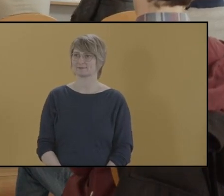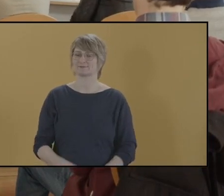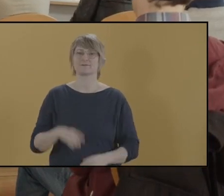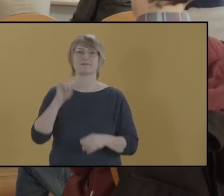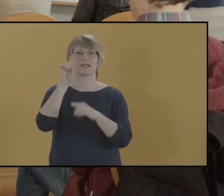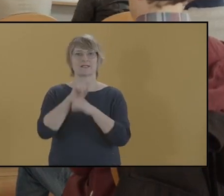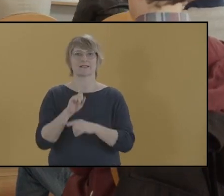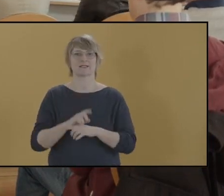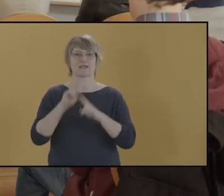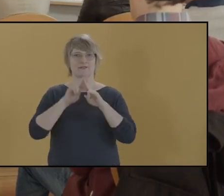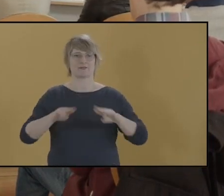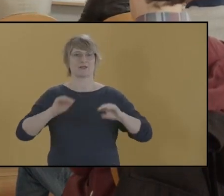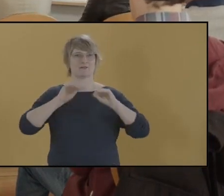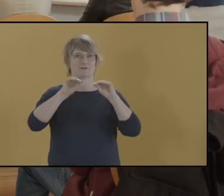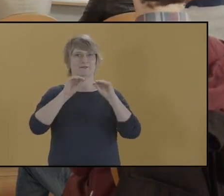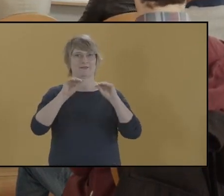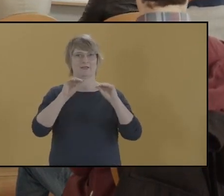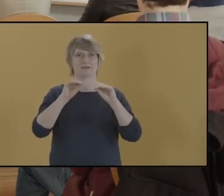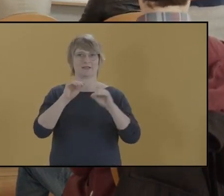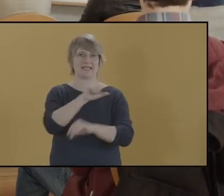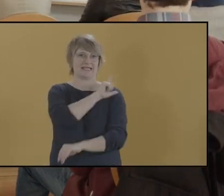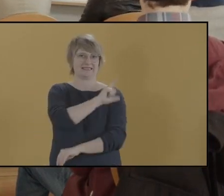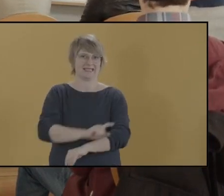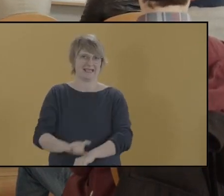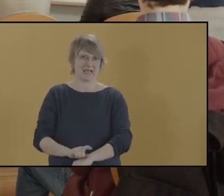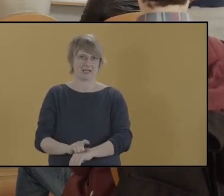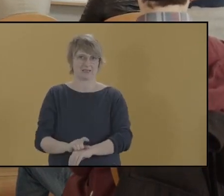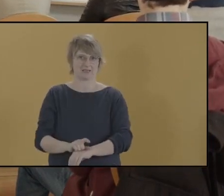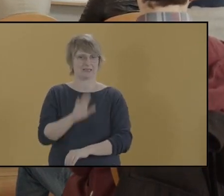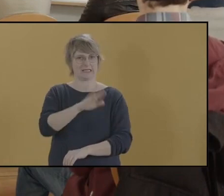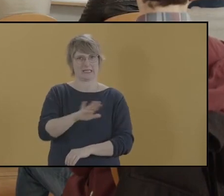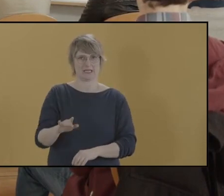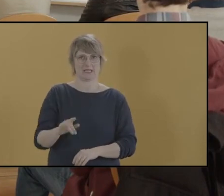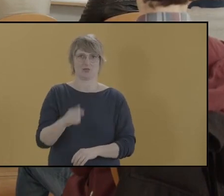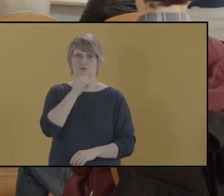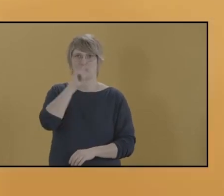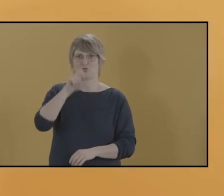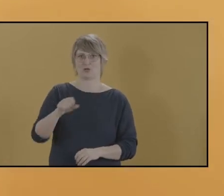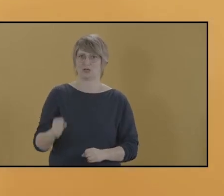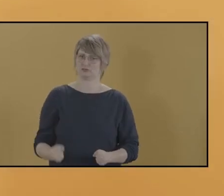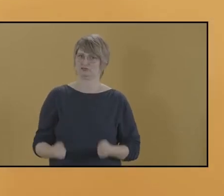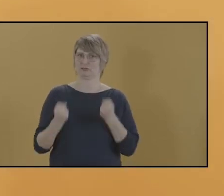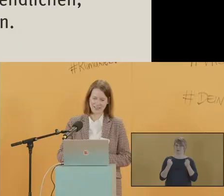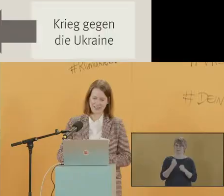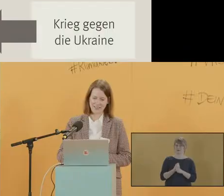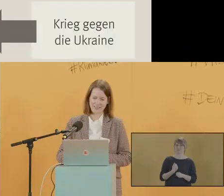Digitale Friedenspädagogik stärkt die Resilienz von Kindern und Jugendlichen, gerade in Krisenzeiten.